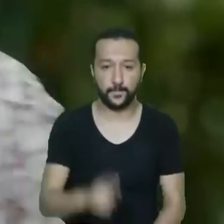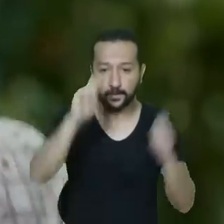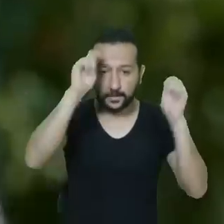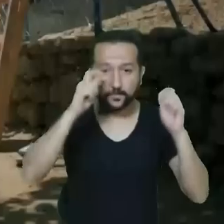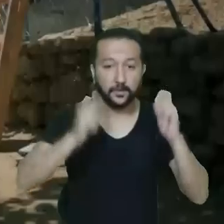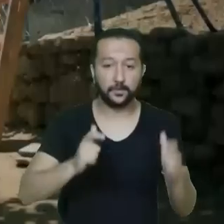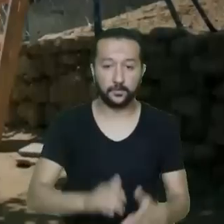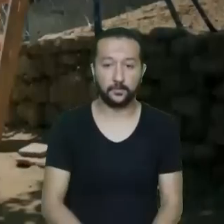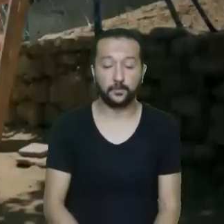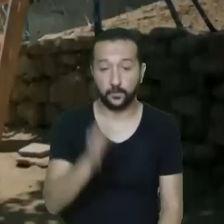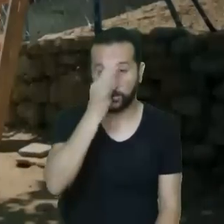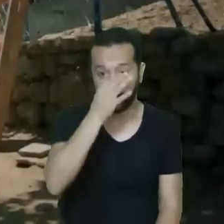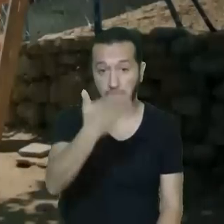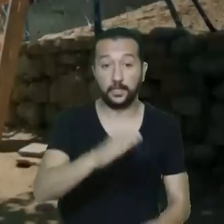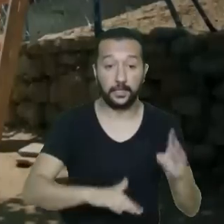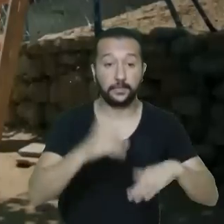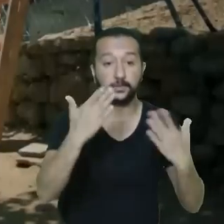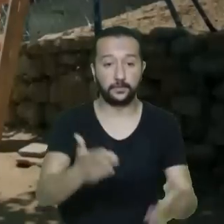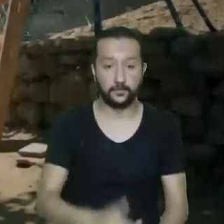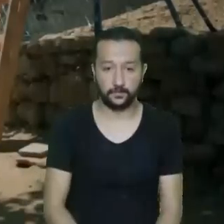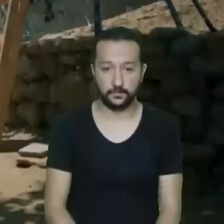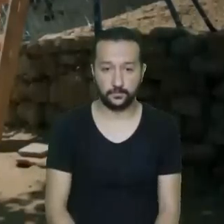Şapka. Kolay gelsin. Ellerinize sağlık.